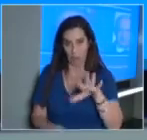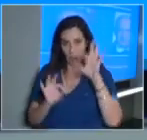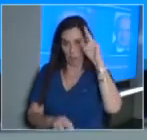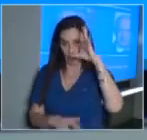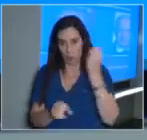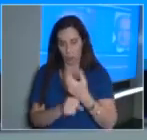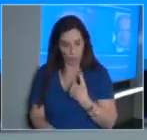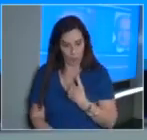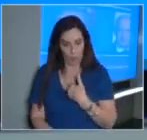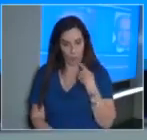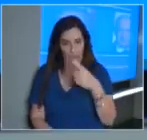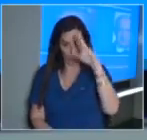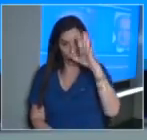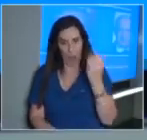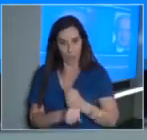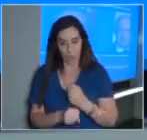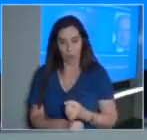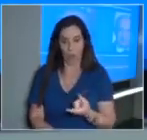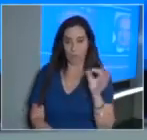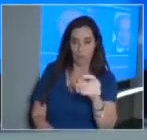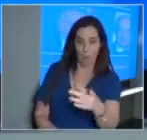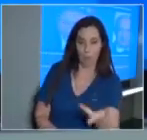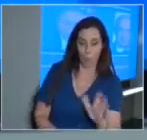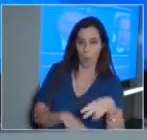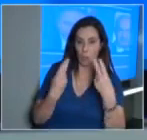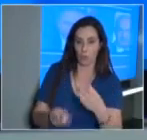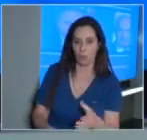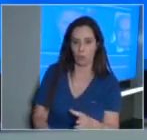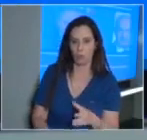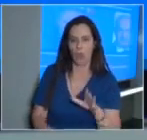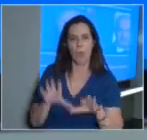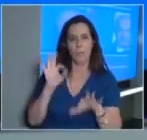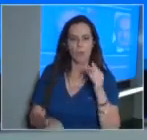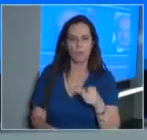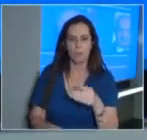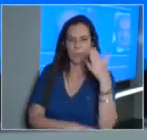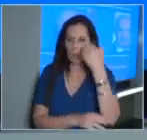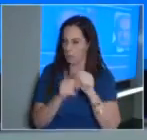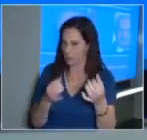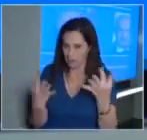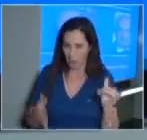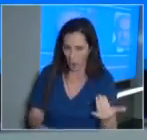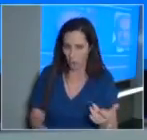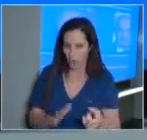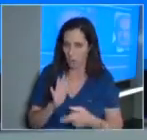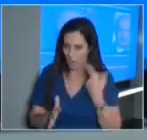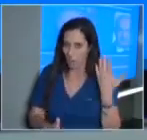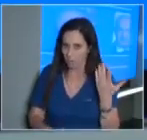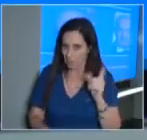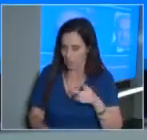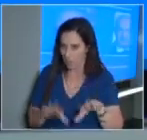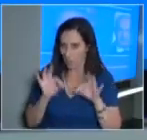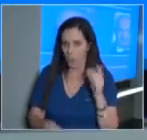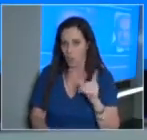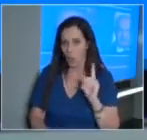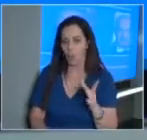לעשות? אני שוב, אתם, אבל זה יכול לפגוע בכם, אולי לא תחזרו. תראי, כל מיני בחירות במדינה דמוקרטית זה דבר טבעי, נכון? פעם בכמה זמן צריך להיות